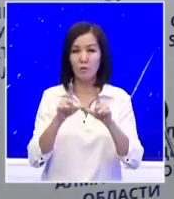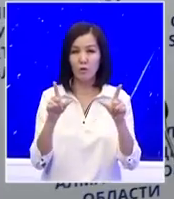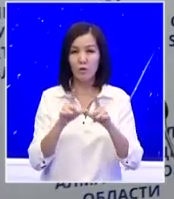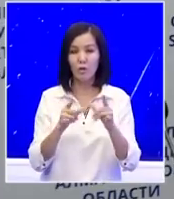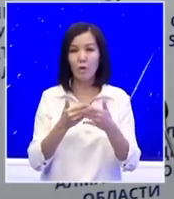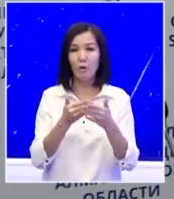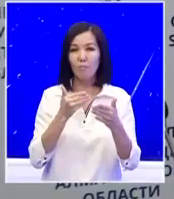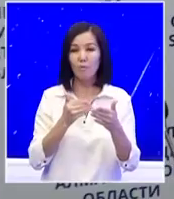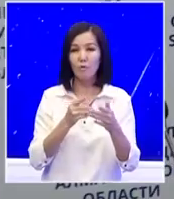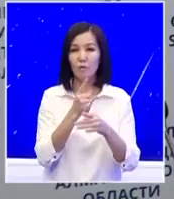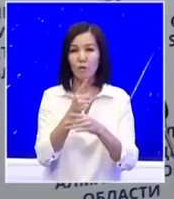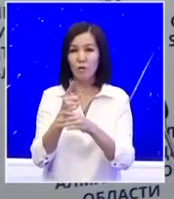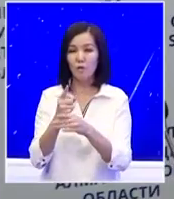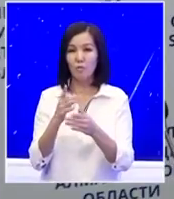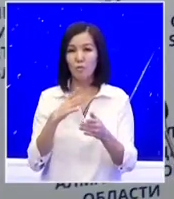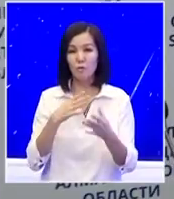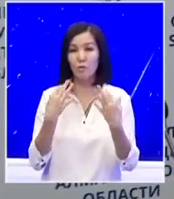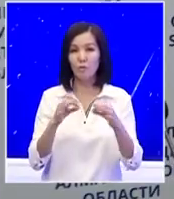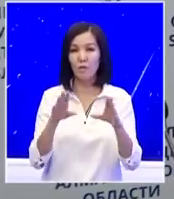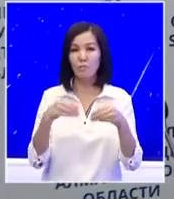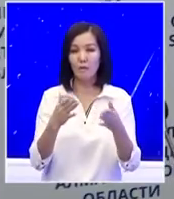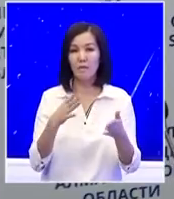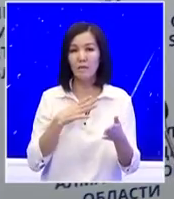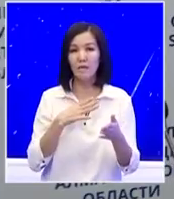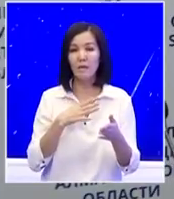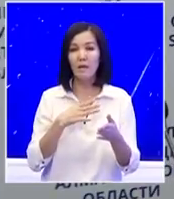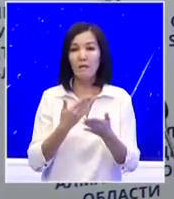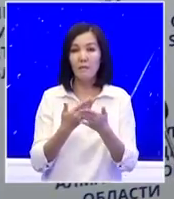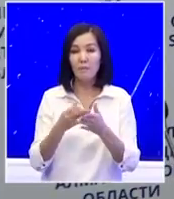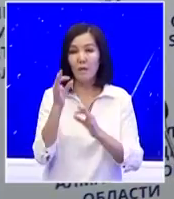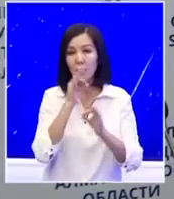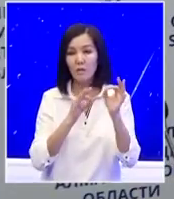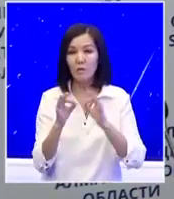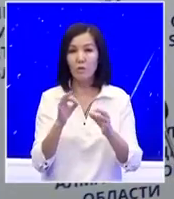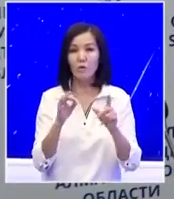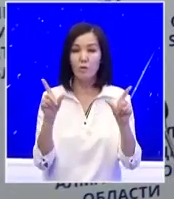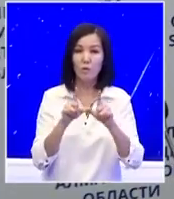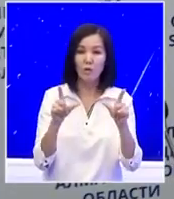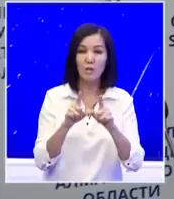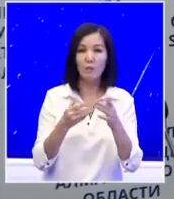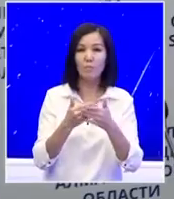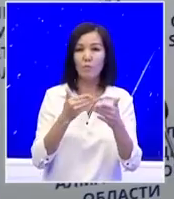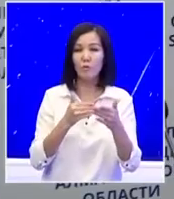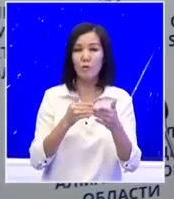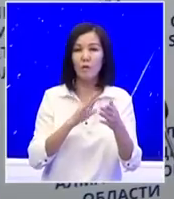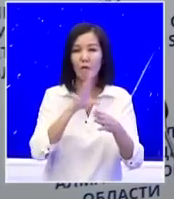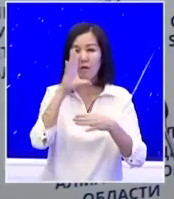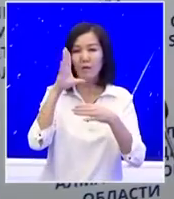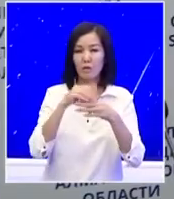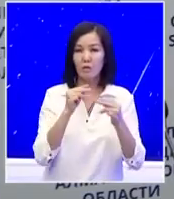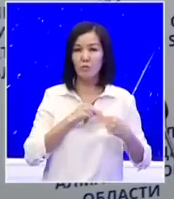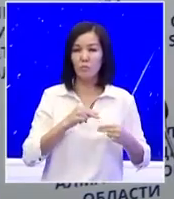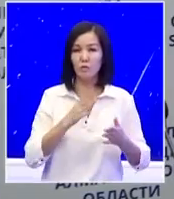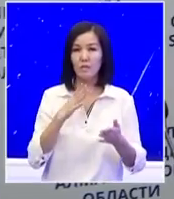Бұрын шектеу болса, қазір рұқсат бердік. Егер сол дәріханалар, дүкендер бұрын тәулік бойы жұмыс істесе,